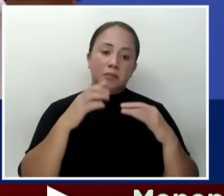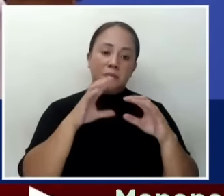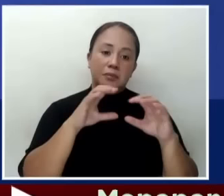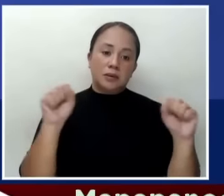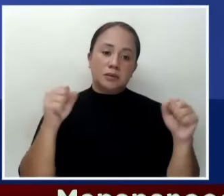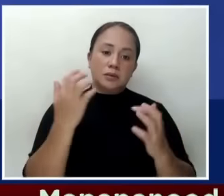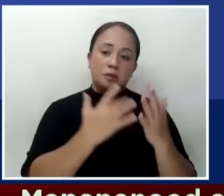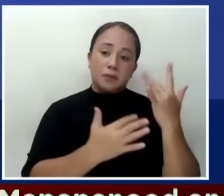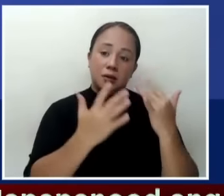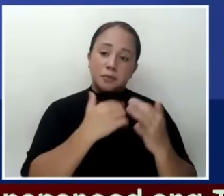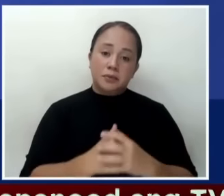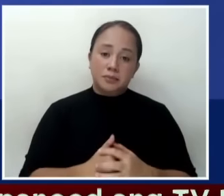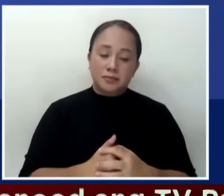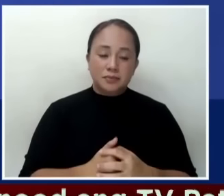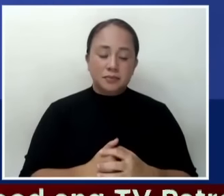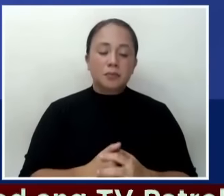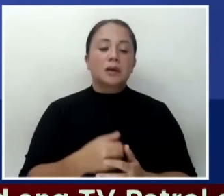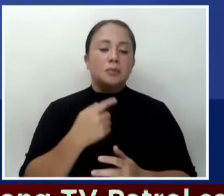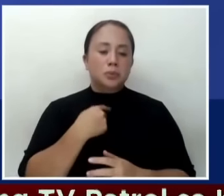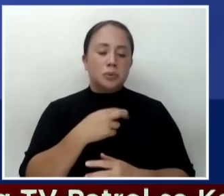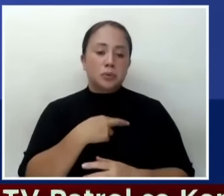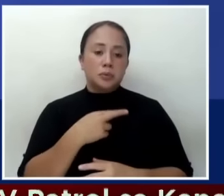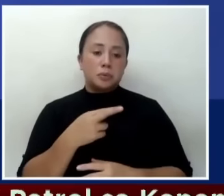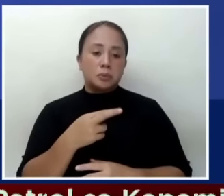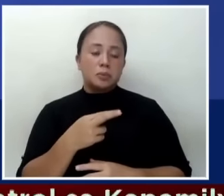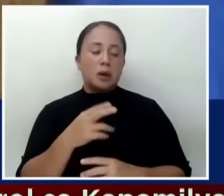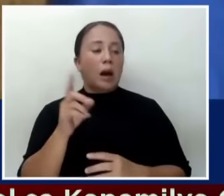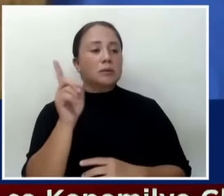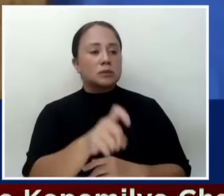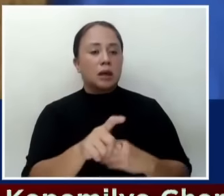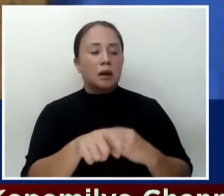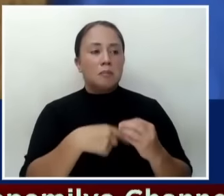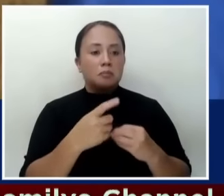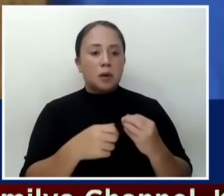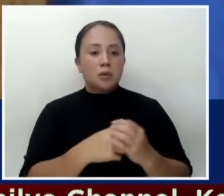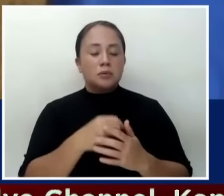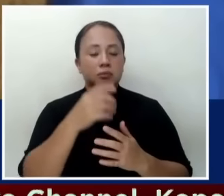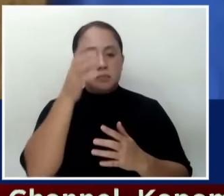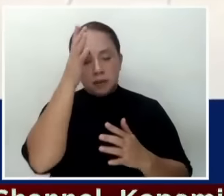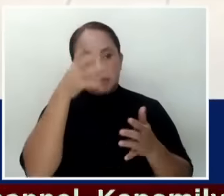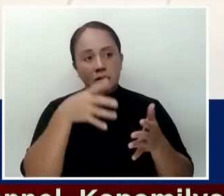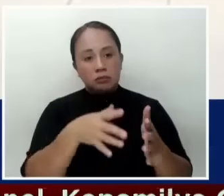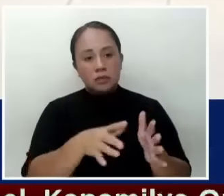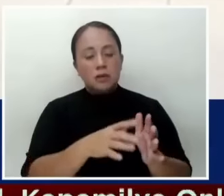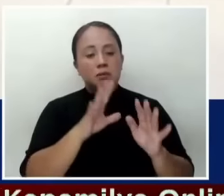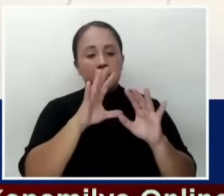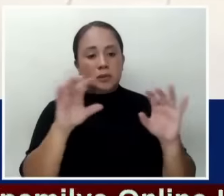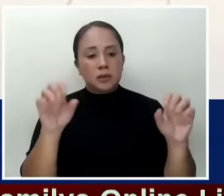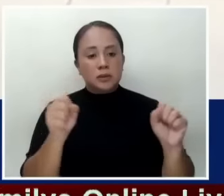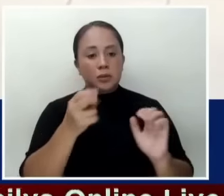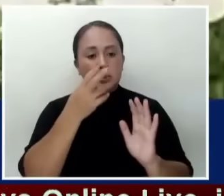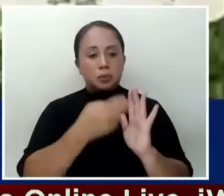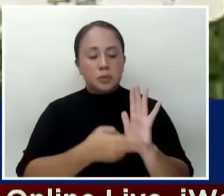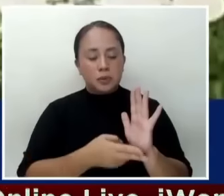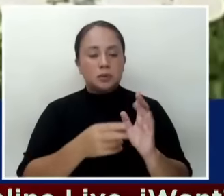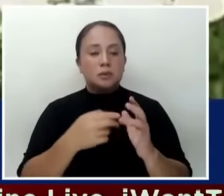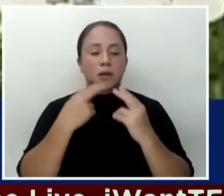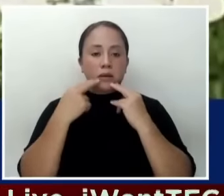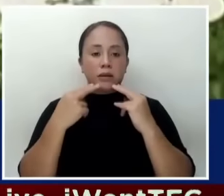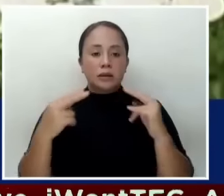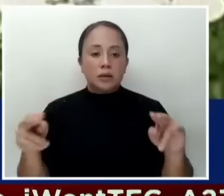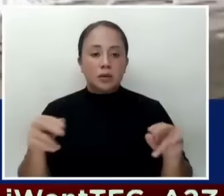impyerno. Hiningan naman ang reaksyon si Duterte sa pagpayag ng kanyang ama nung siya ang Pangulo na ilibing sa libingan ng mga bayani,